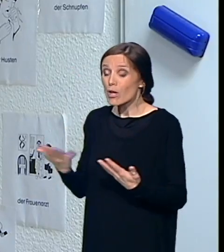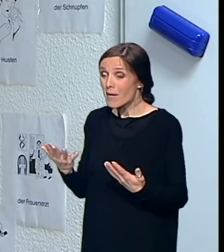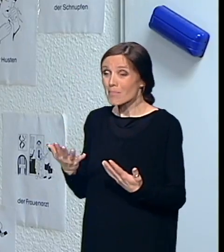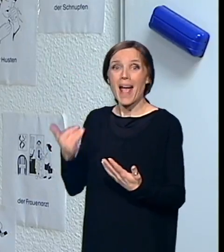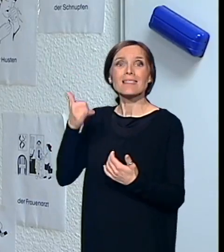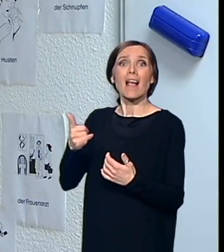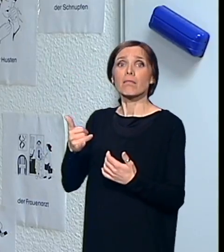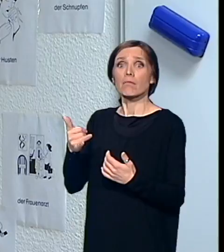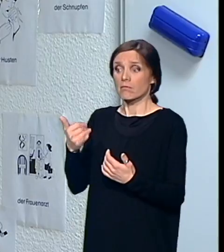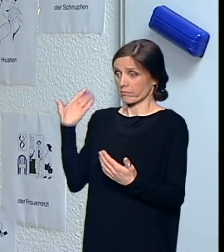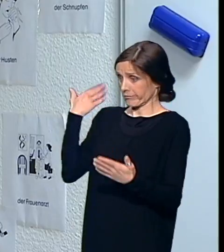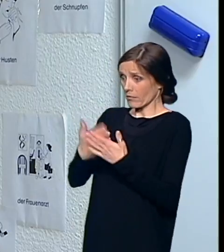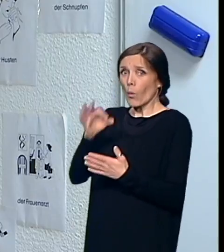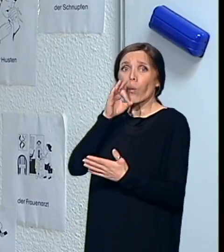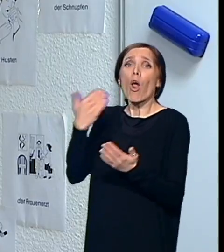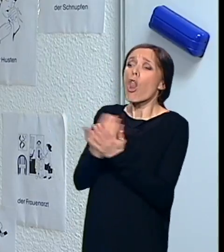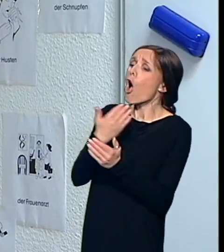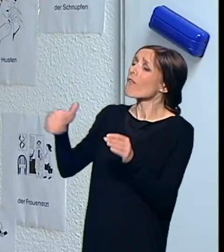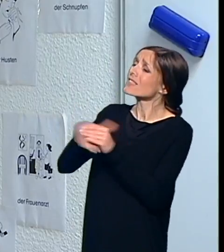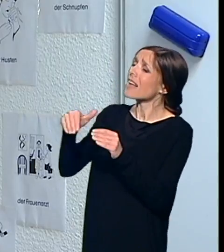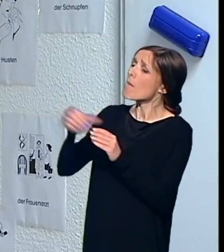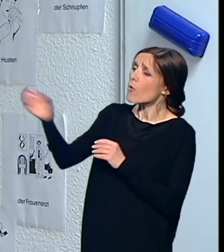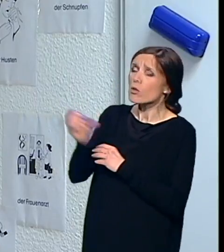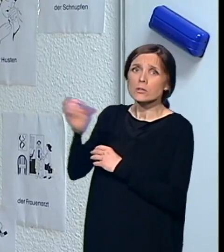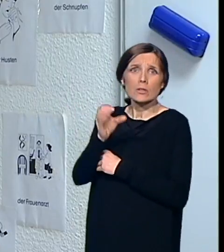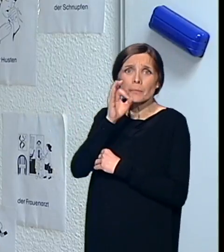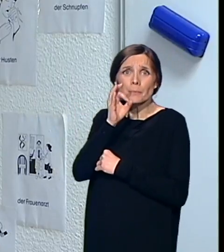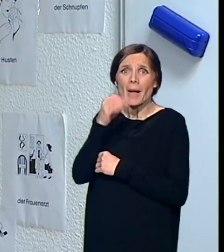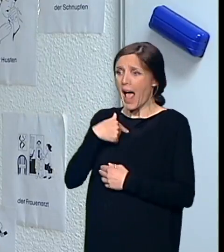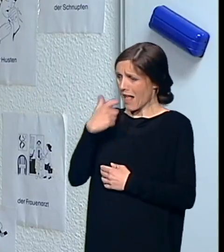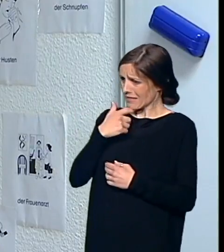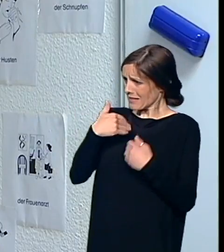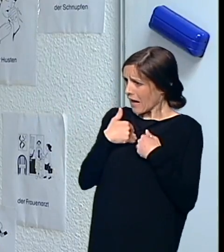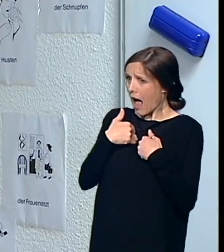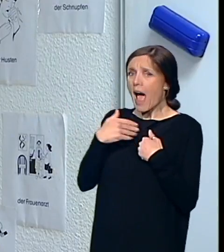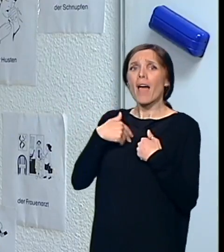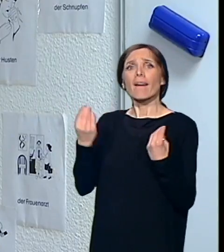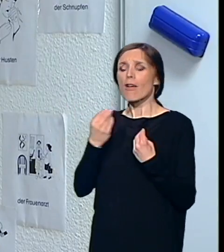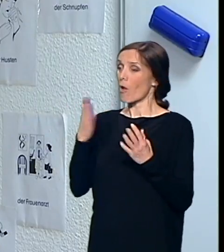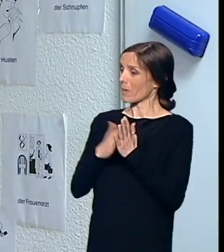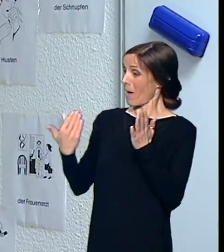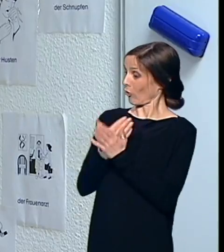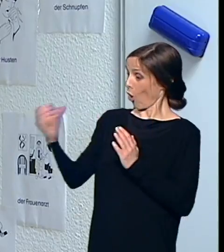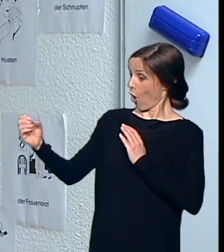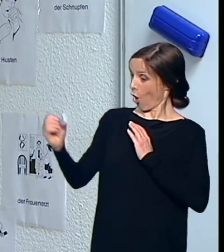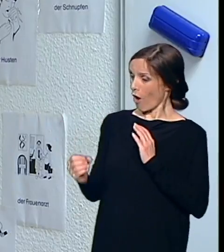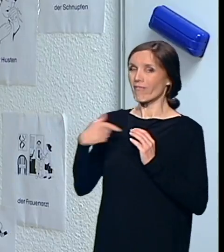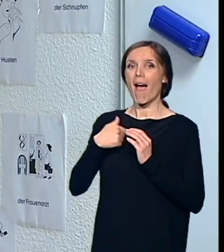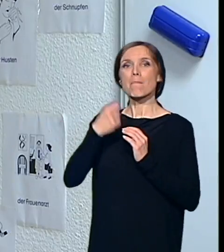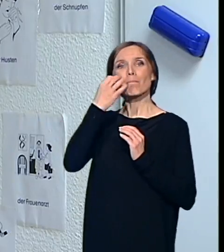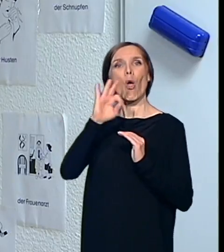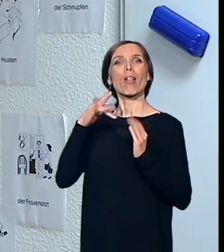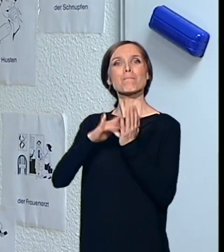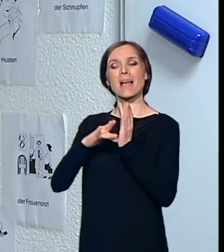novi radnici, što ljudi nemaju mogućnost za bilo kakvo napredovanje, što pogotovo medicinske sestre, a ja sam medicinska sestra sa visokom